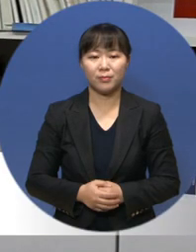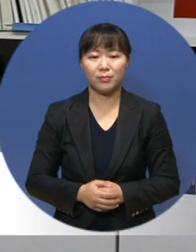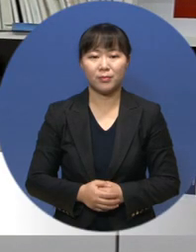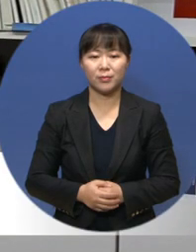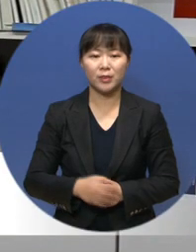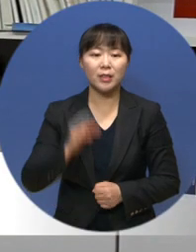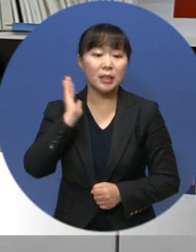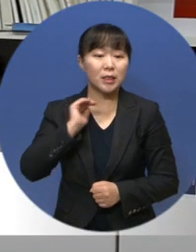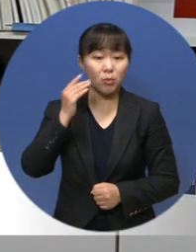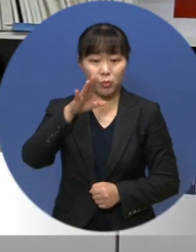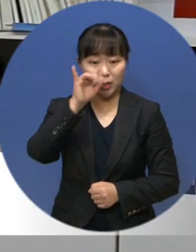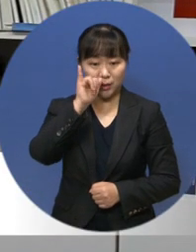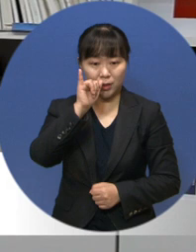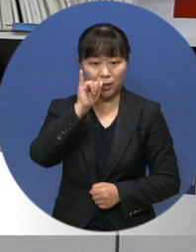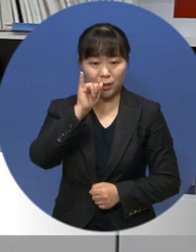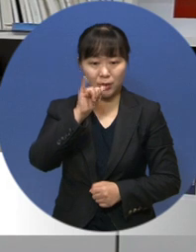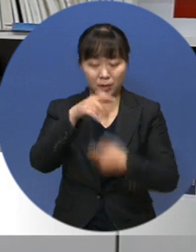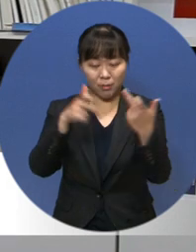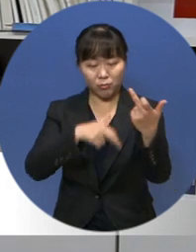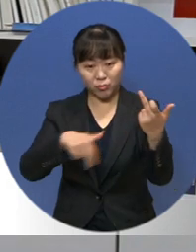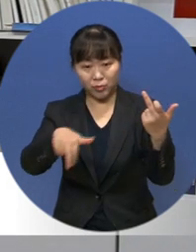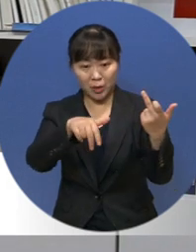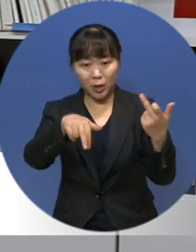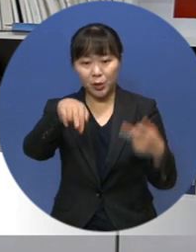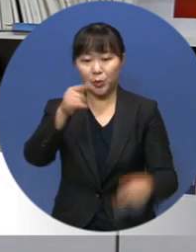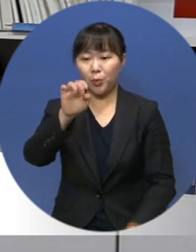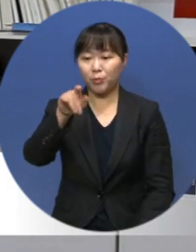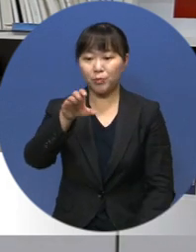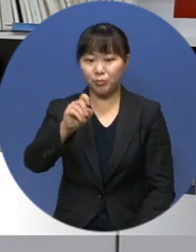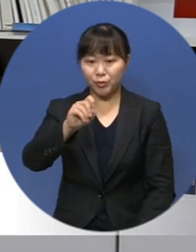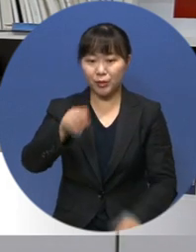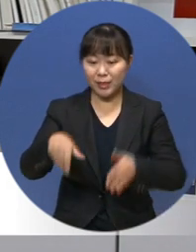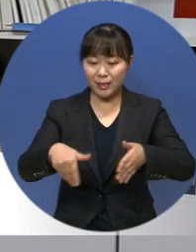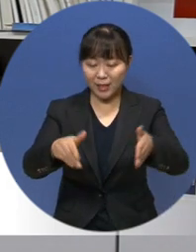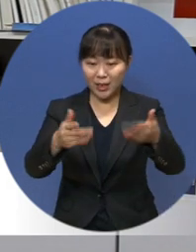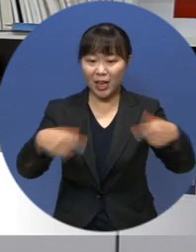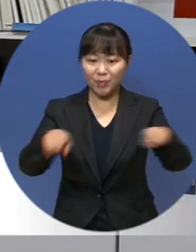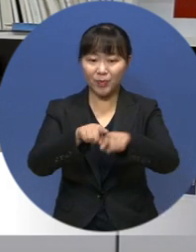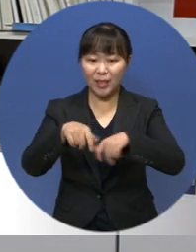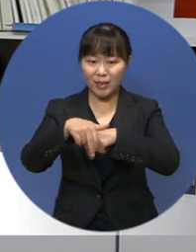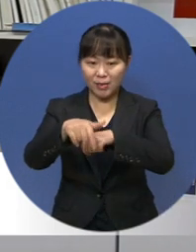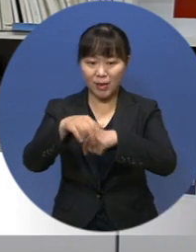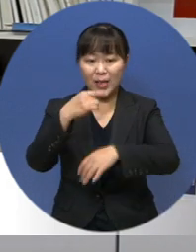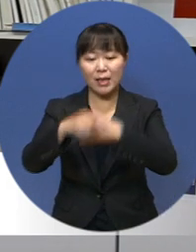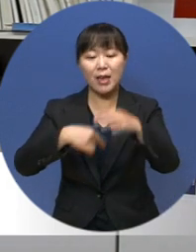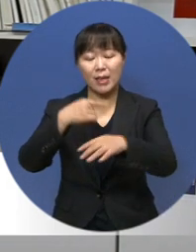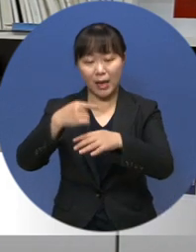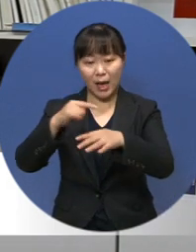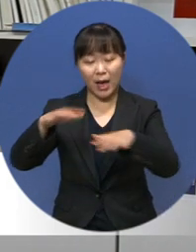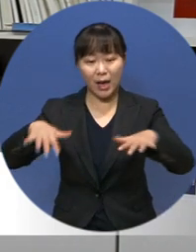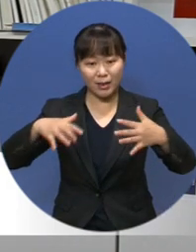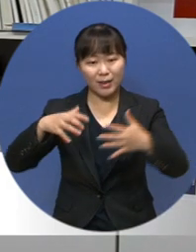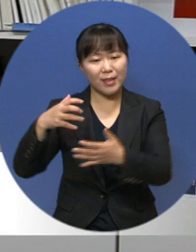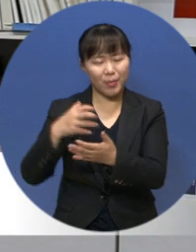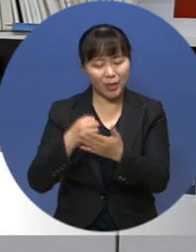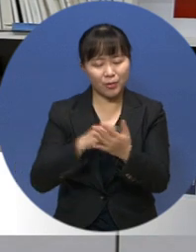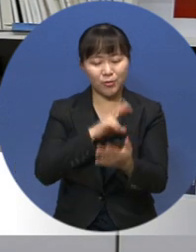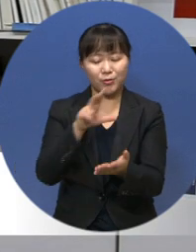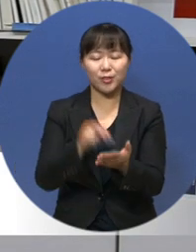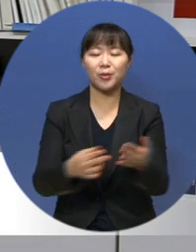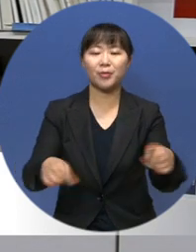의정부에 있는 둘레길인 소풍길을 함께 걸으면서 가을을 담다라는 주제로 함께